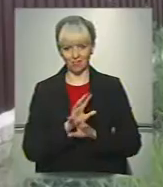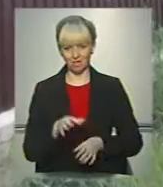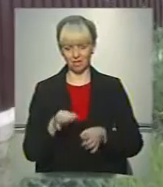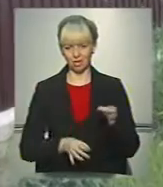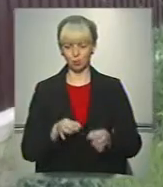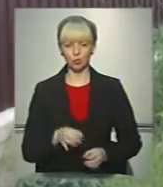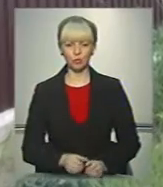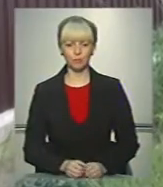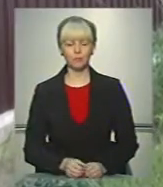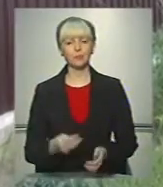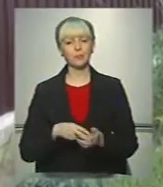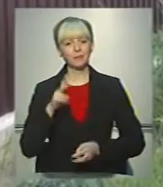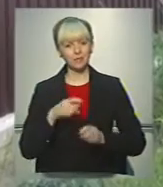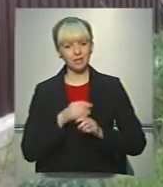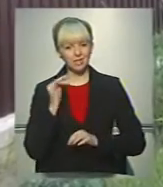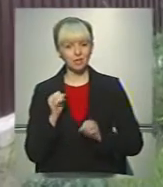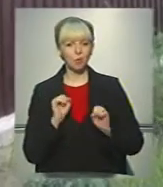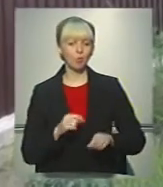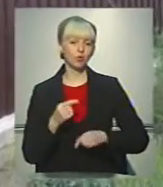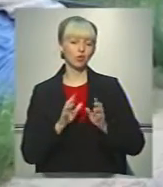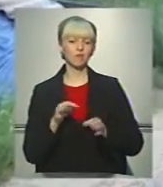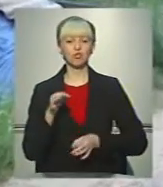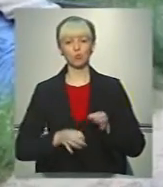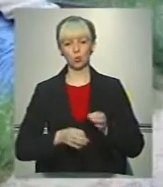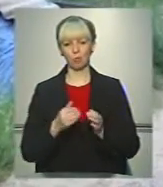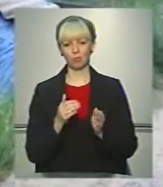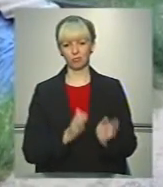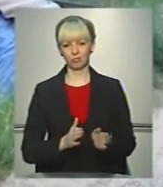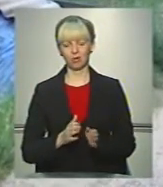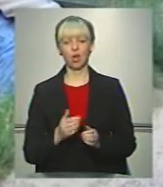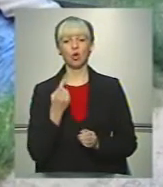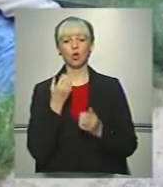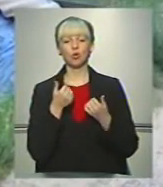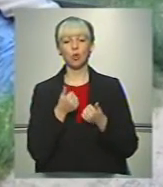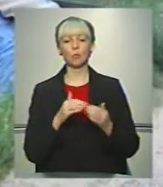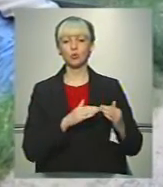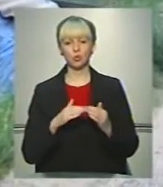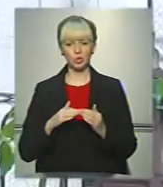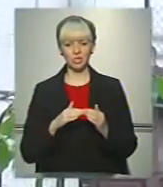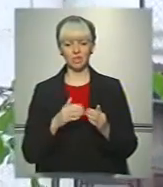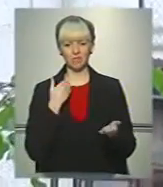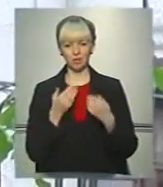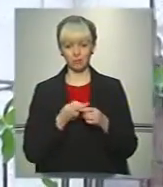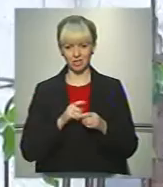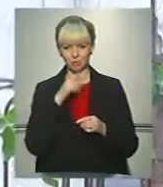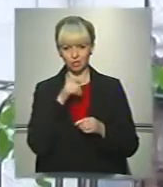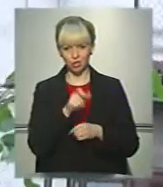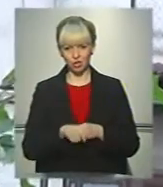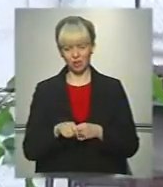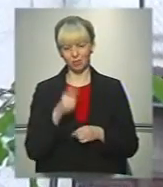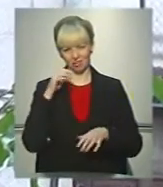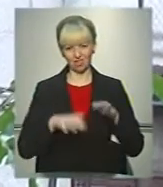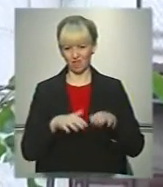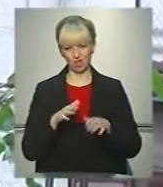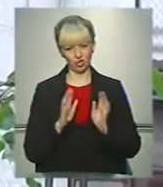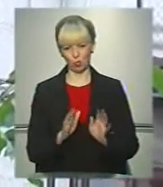суд? Поставити крапку в цій історії можна лише у судовому порядку. Однак добросусідські відносини між цими чернівчанами вже навряд чи будуть. Олена